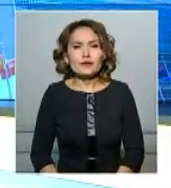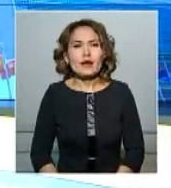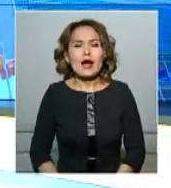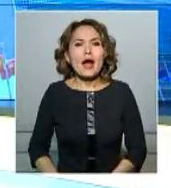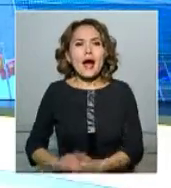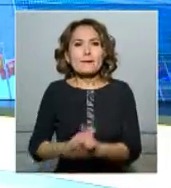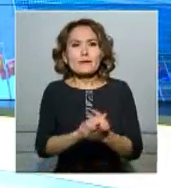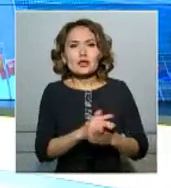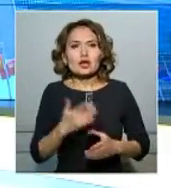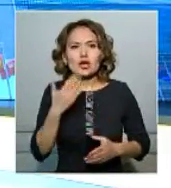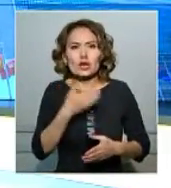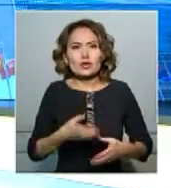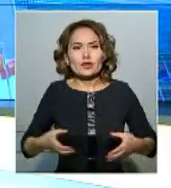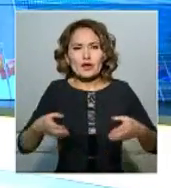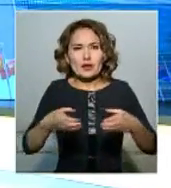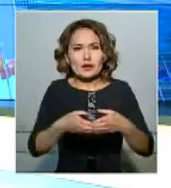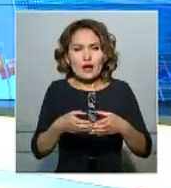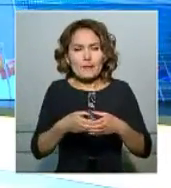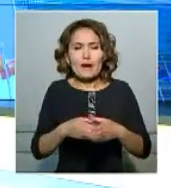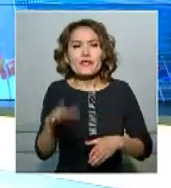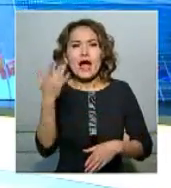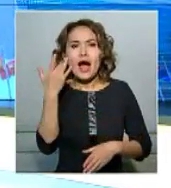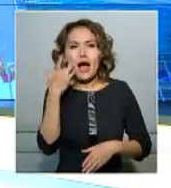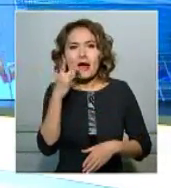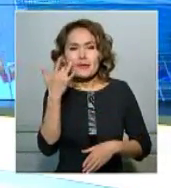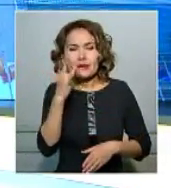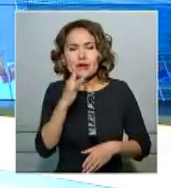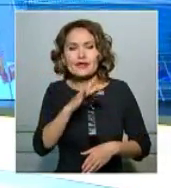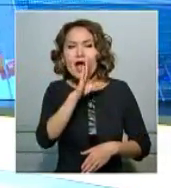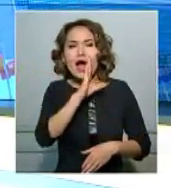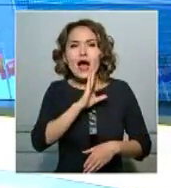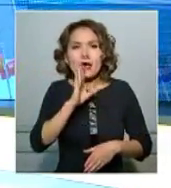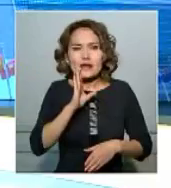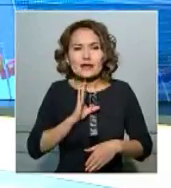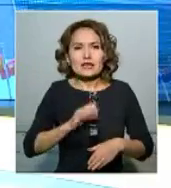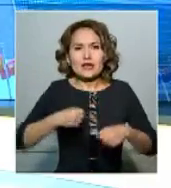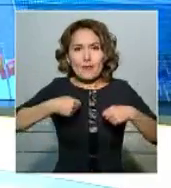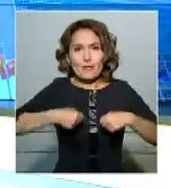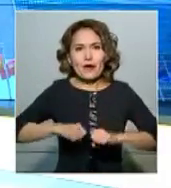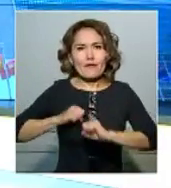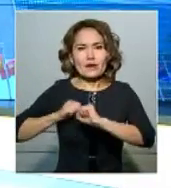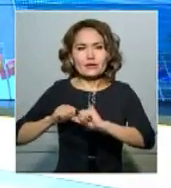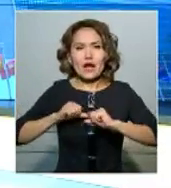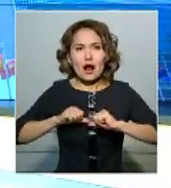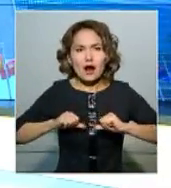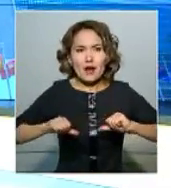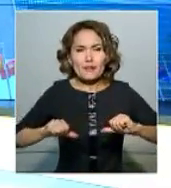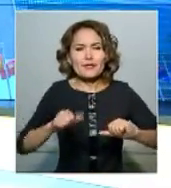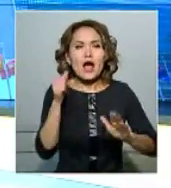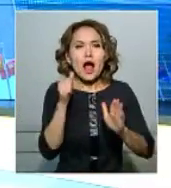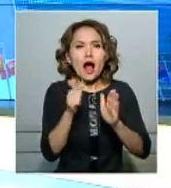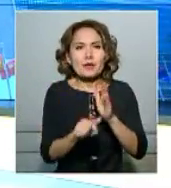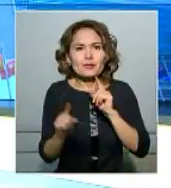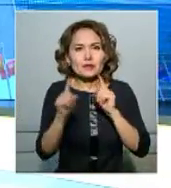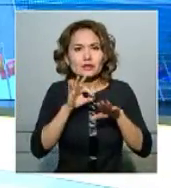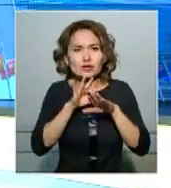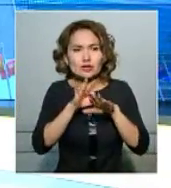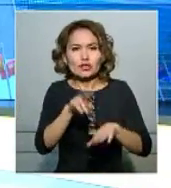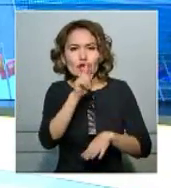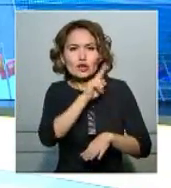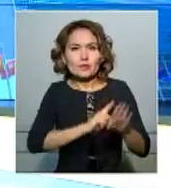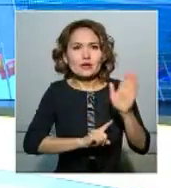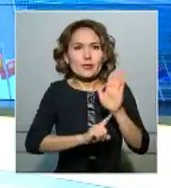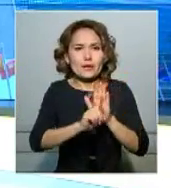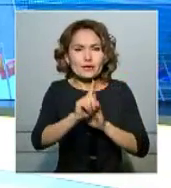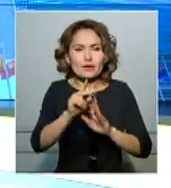Бірке ұлттар ұйымының Нью-Йорктегі штаб-пәтерінде әйелдер мәртебесі жөніндегі комиссиясының 60-шы сессиясы өз жұмысын